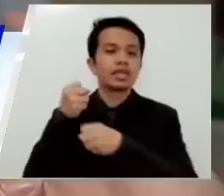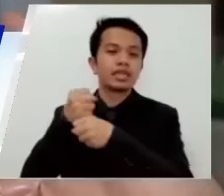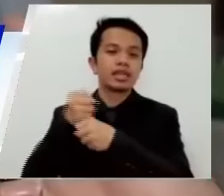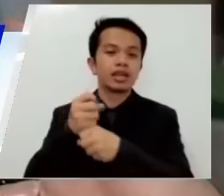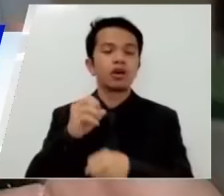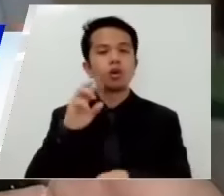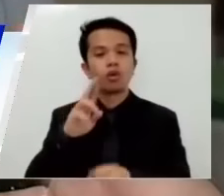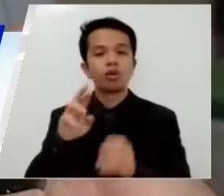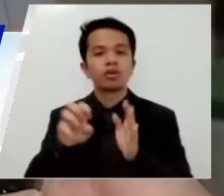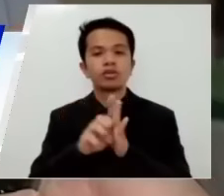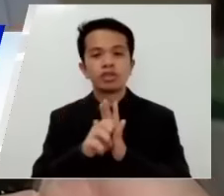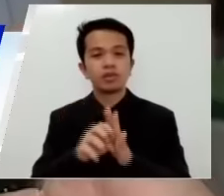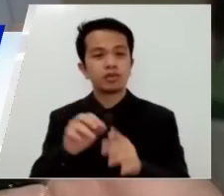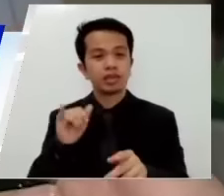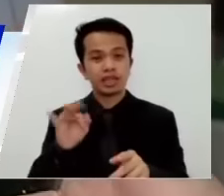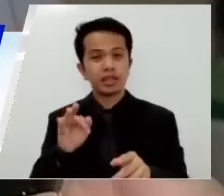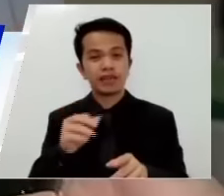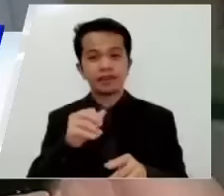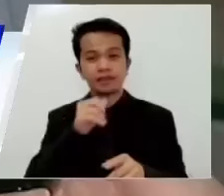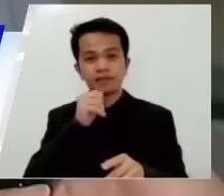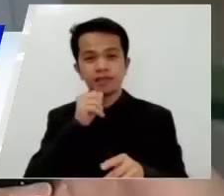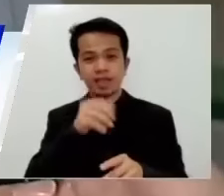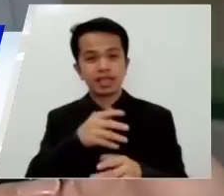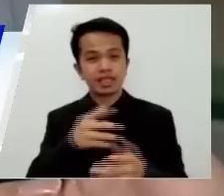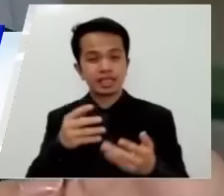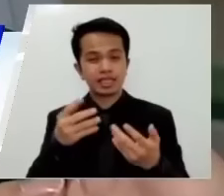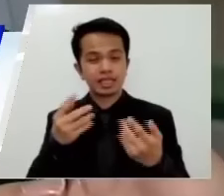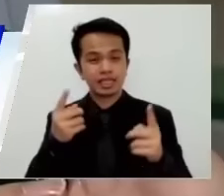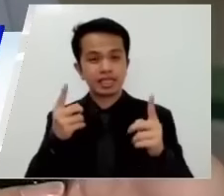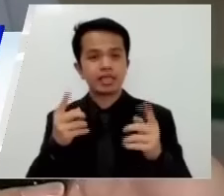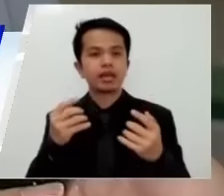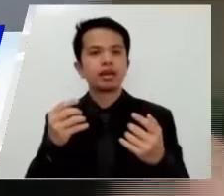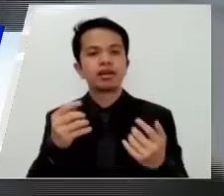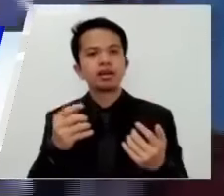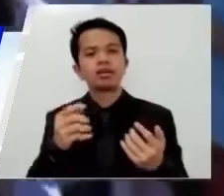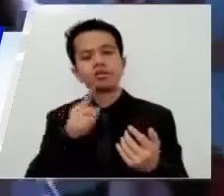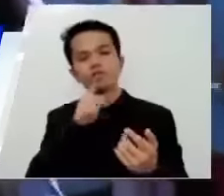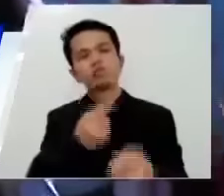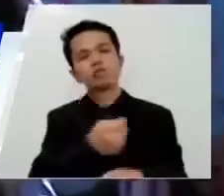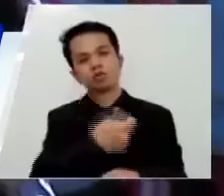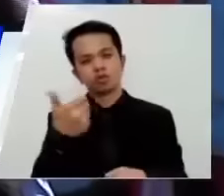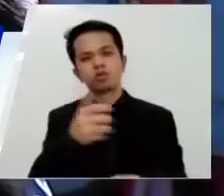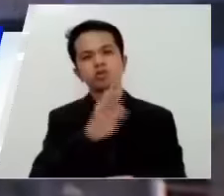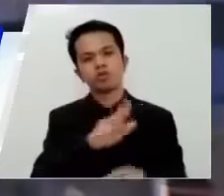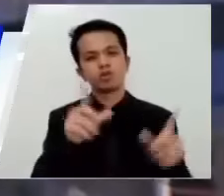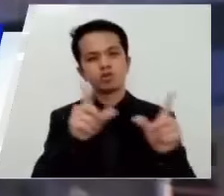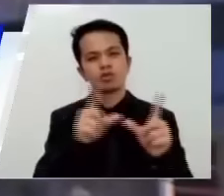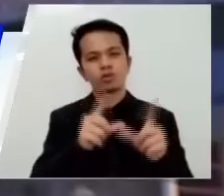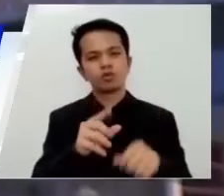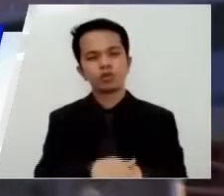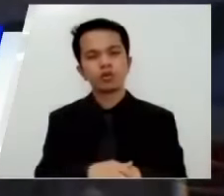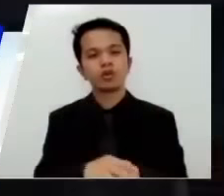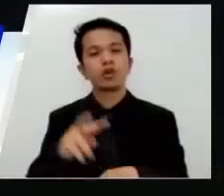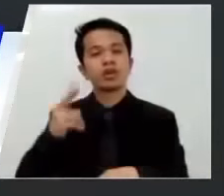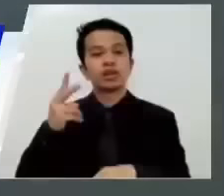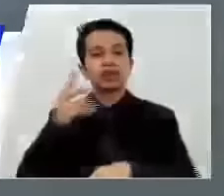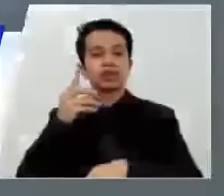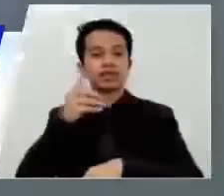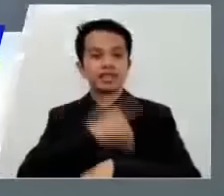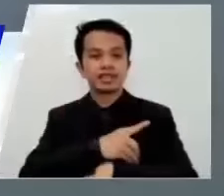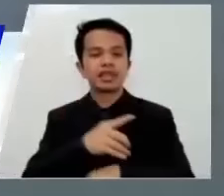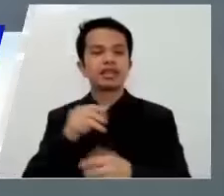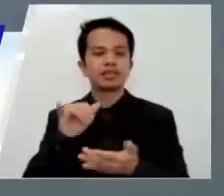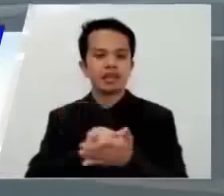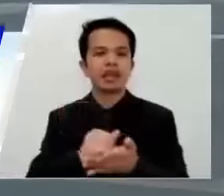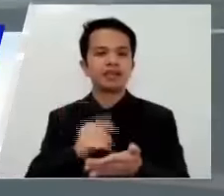totally hindi na ho nag-consolidate yan, tanggal na po ang prangkisa nila automatic. Ikalawang araw ito ng tigil pasada pero hindi